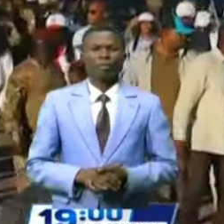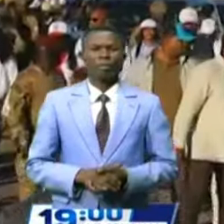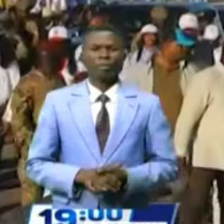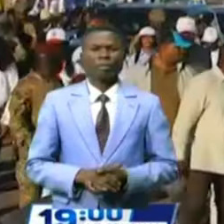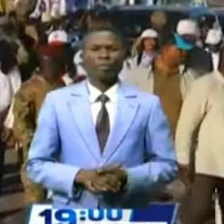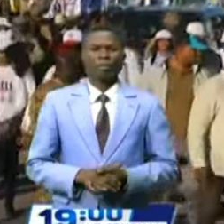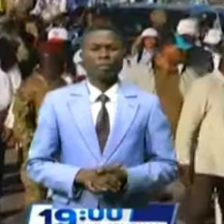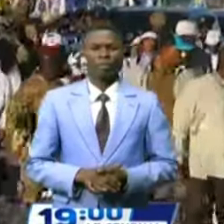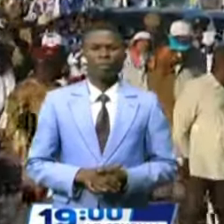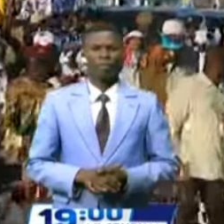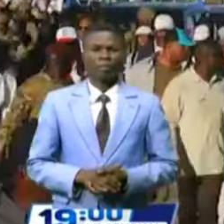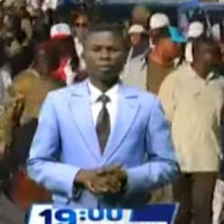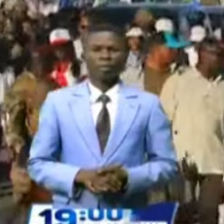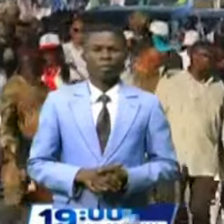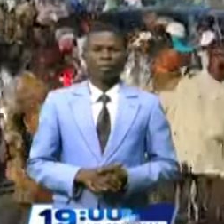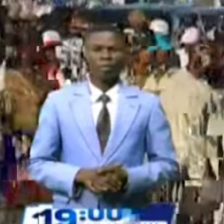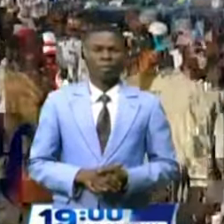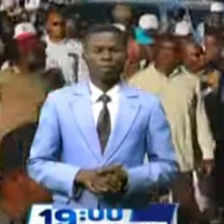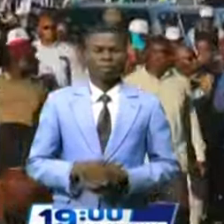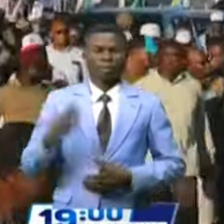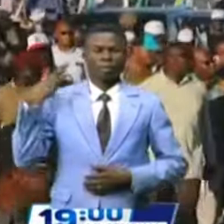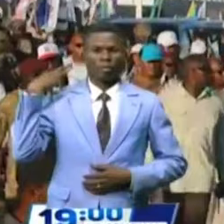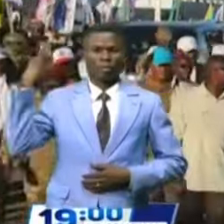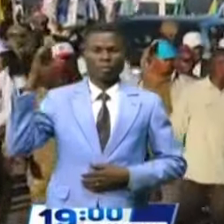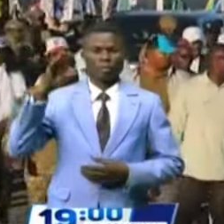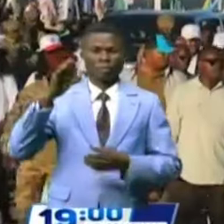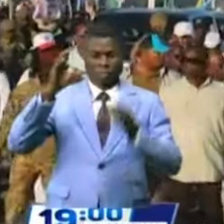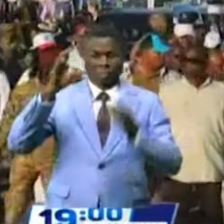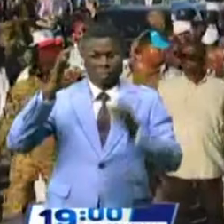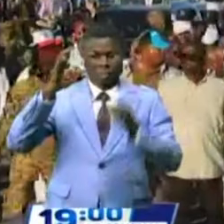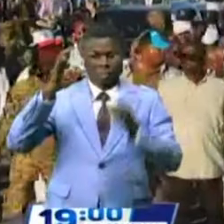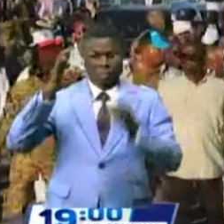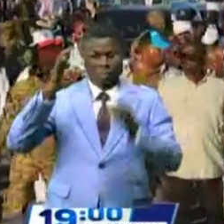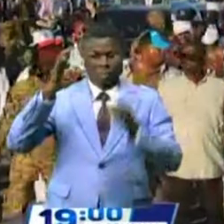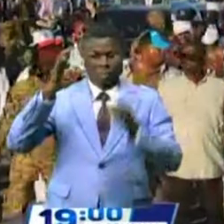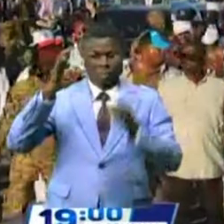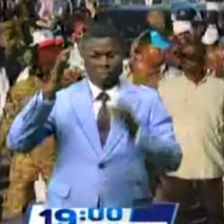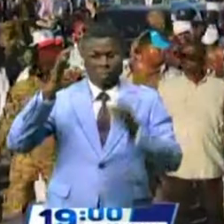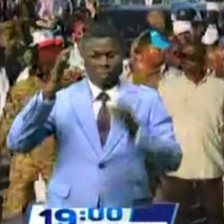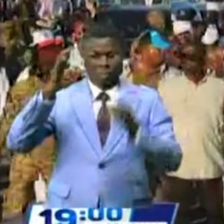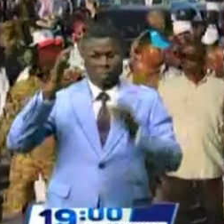16 heures passées que le candidat président numéro 20, Félix